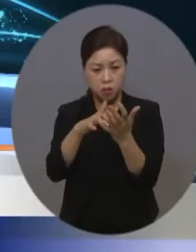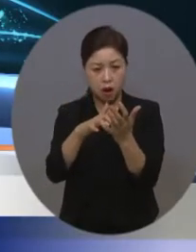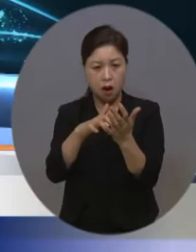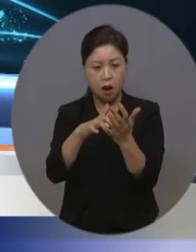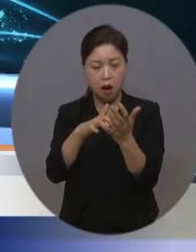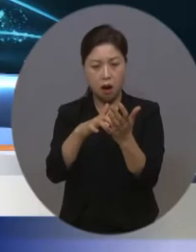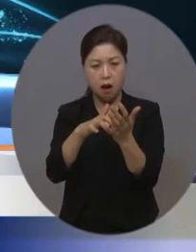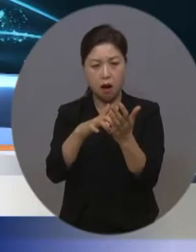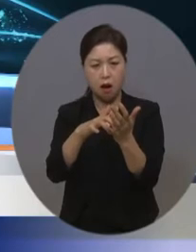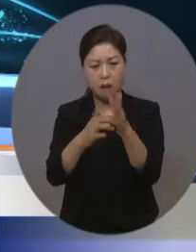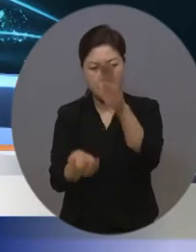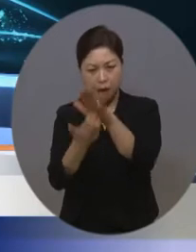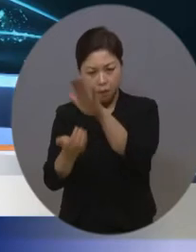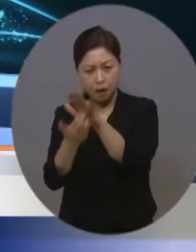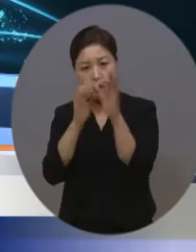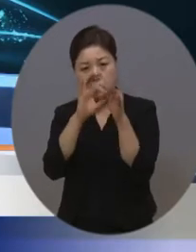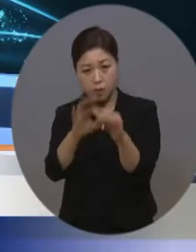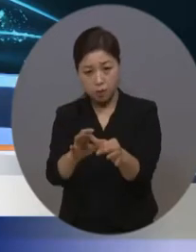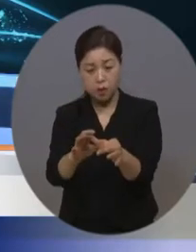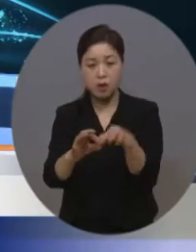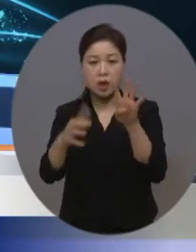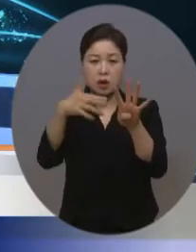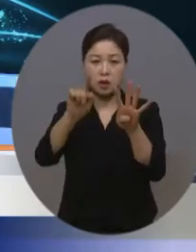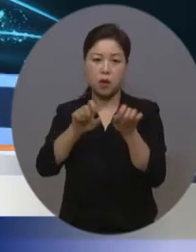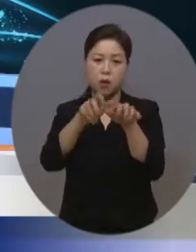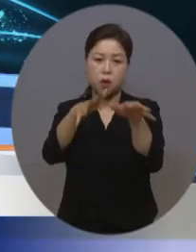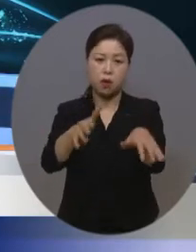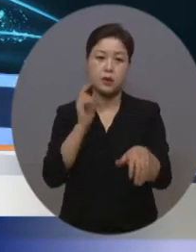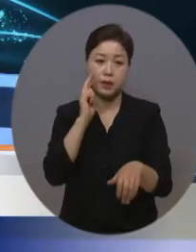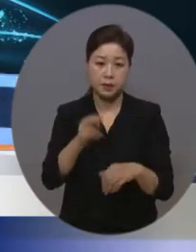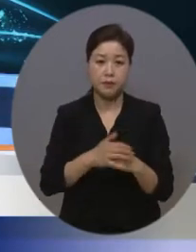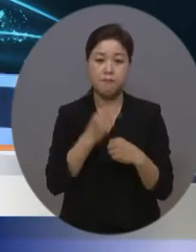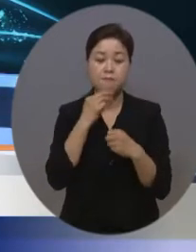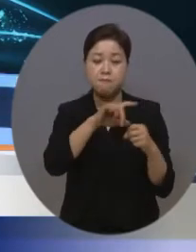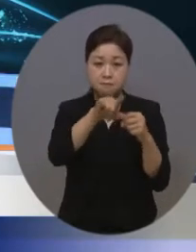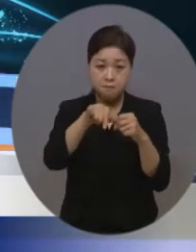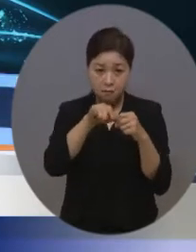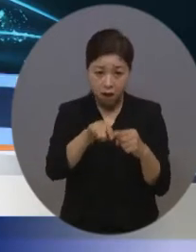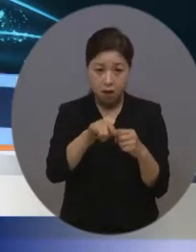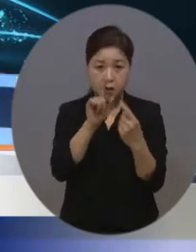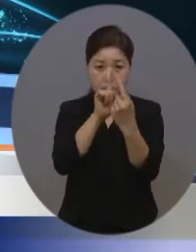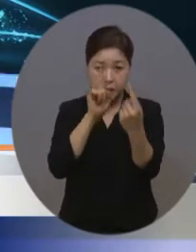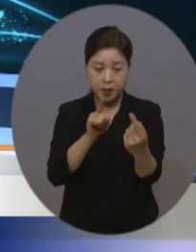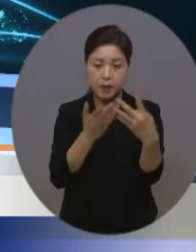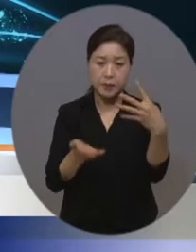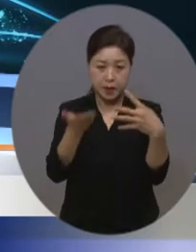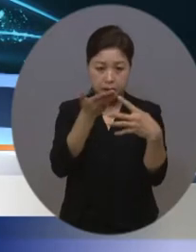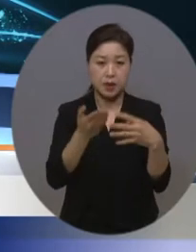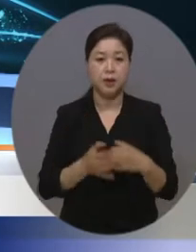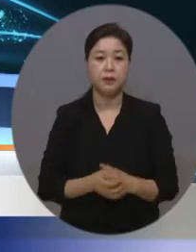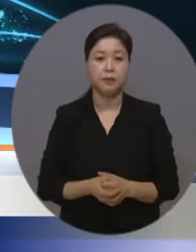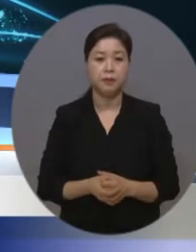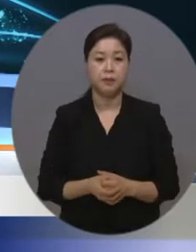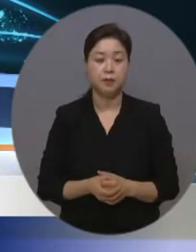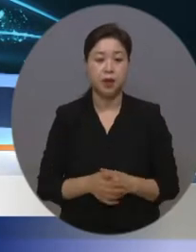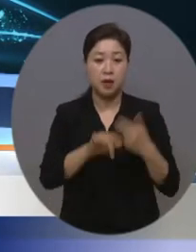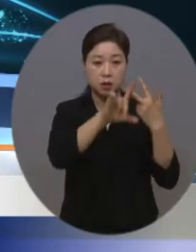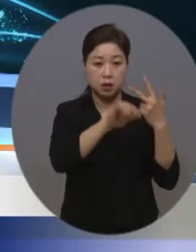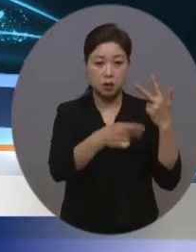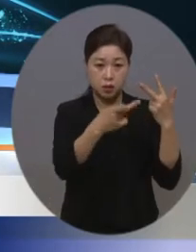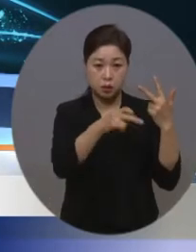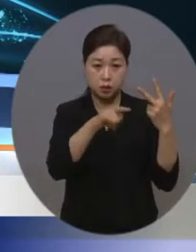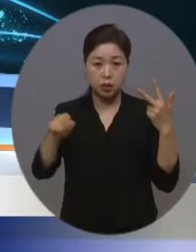등 4차 유행이 심각해짐에 따라 수도권 거리 두기가 4단계로 격상됐습니다. 7월